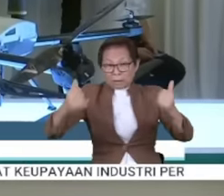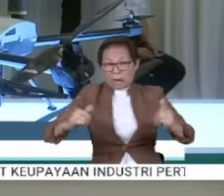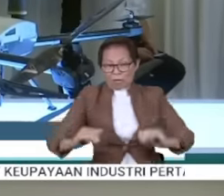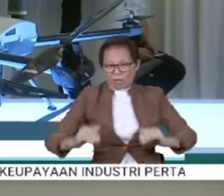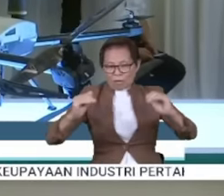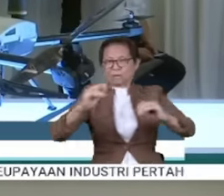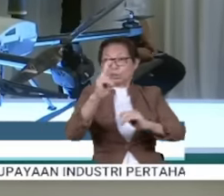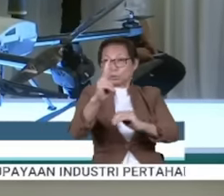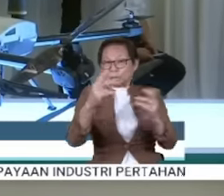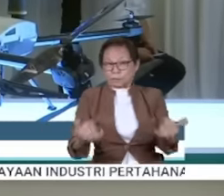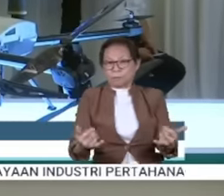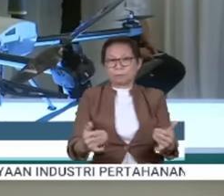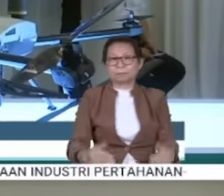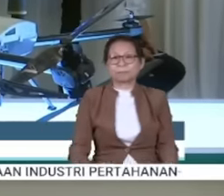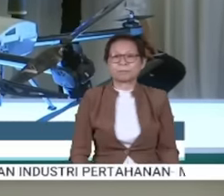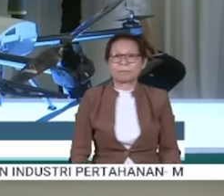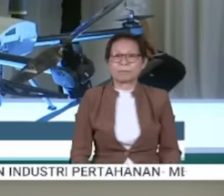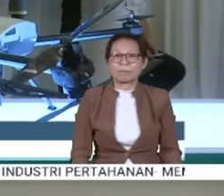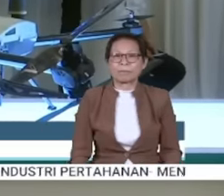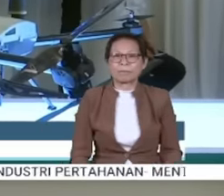fase 2